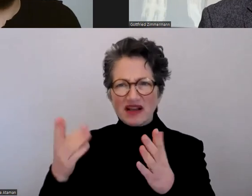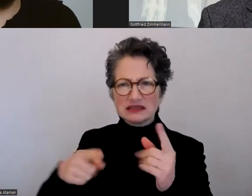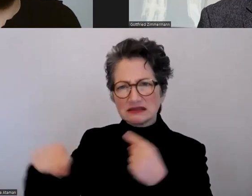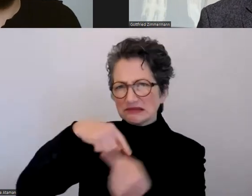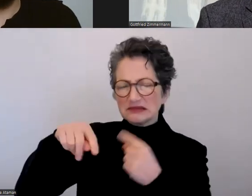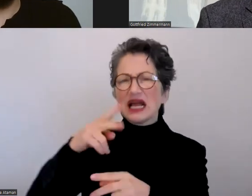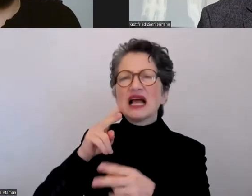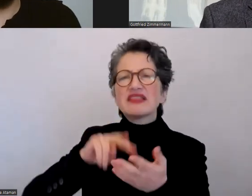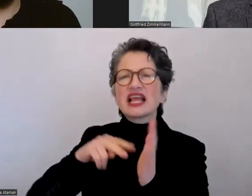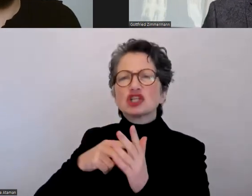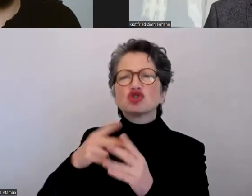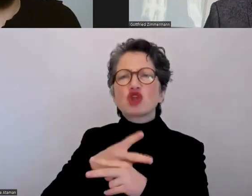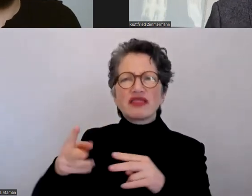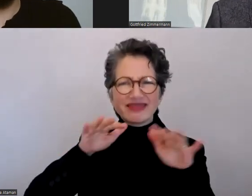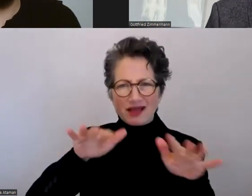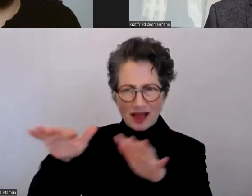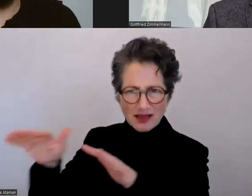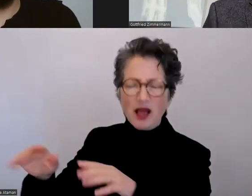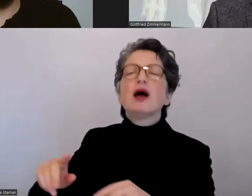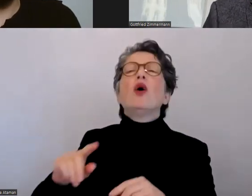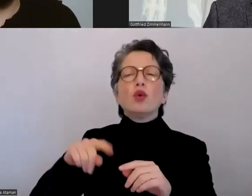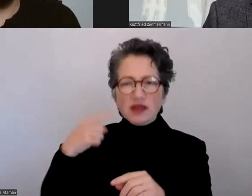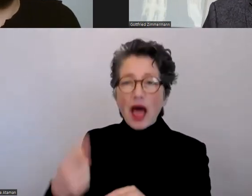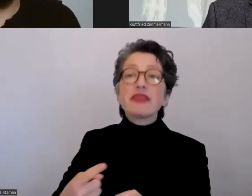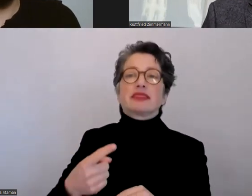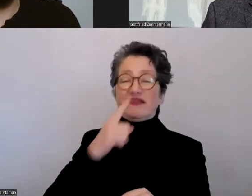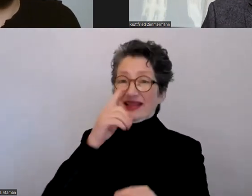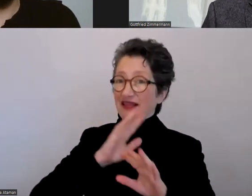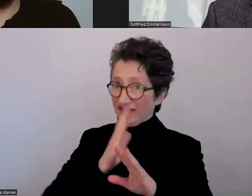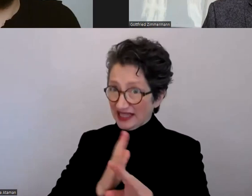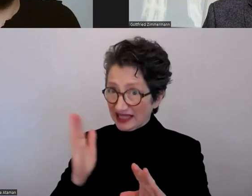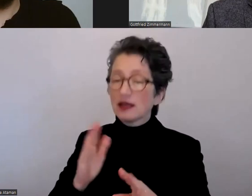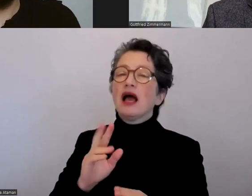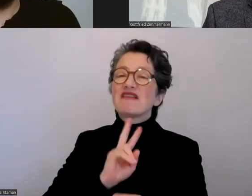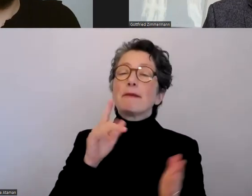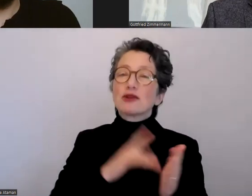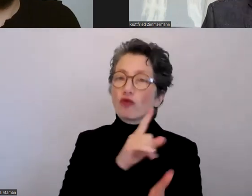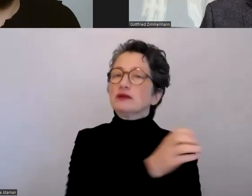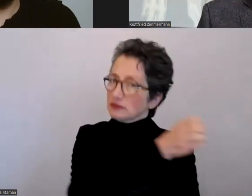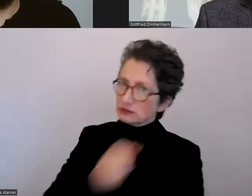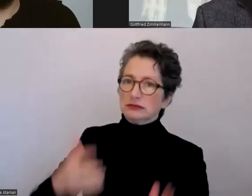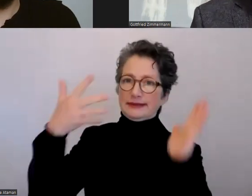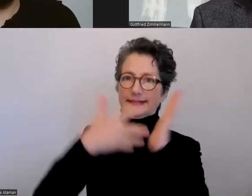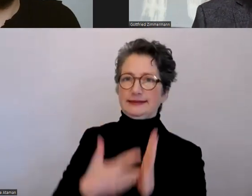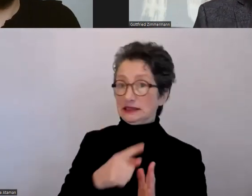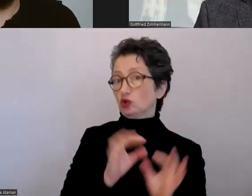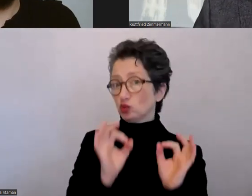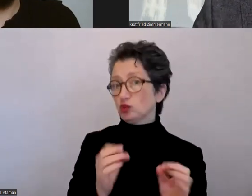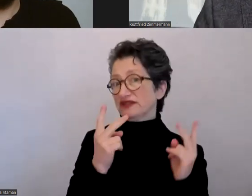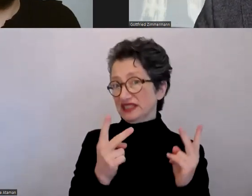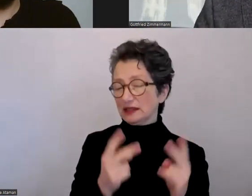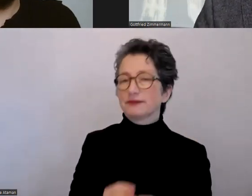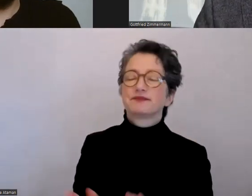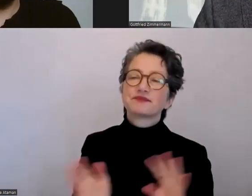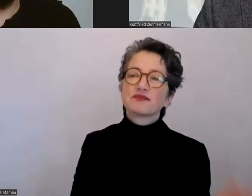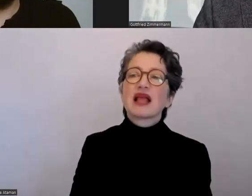technische Standards gibt und dann natürlich mit Betroffenen testen. Das ist immer gut und wichtig. Ah, die EN-Normen, ja,